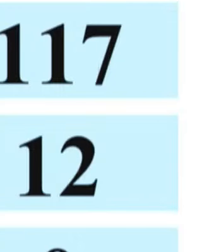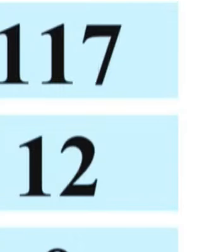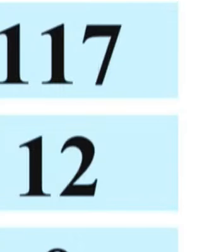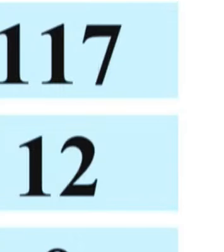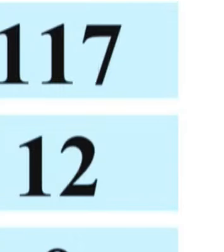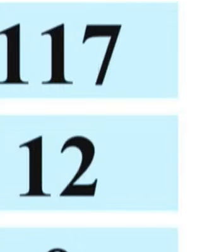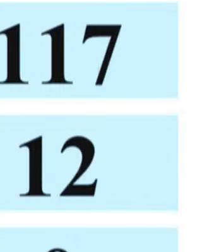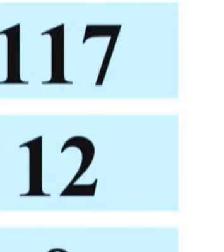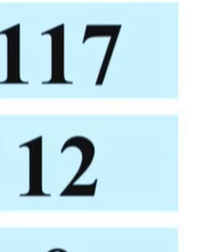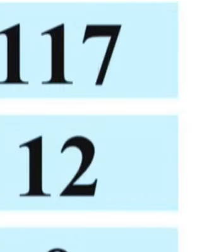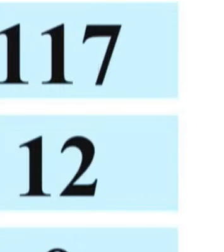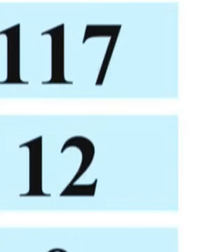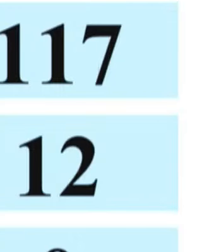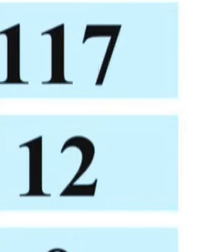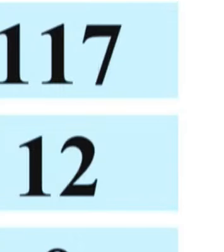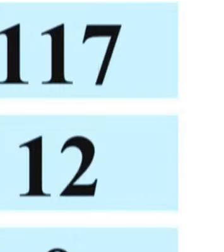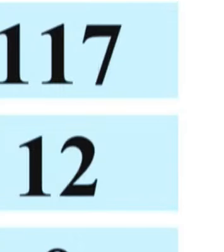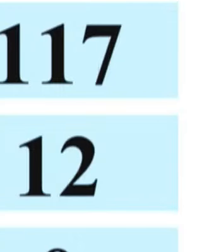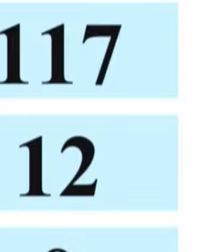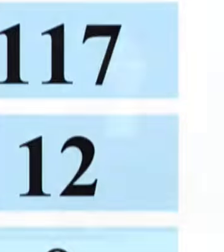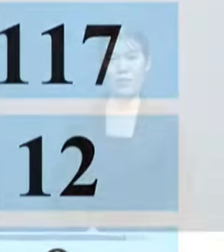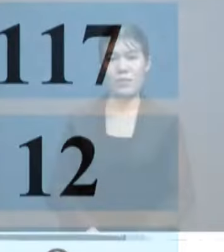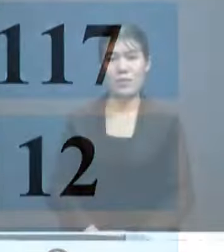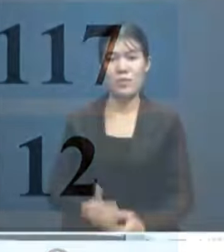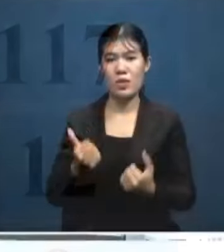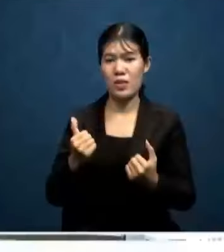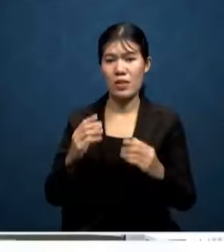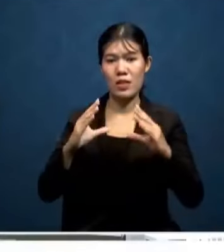ครับเป็นอันว่าที่ประชุ